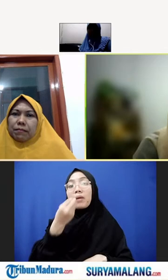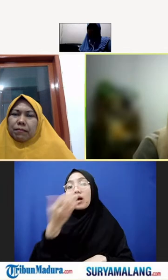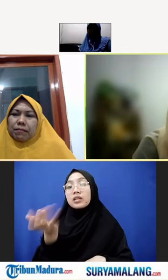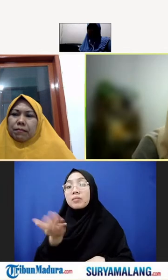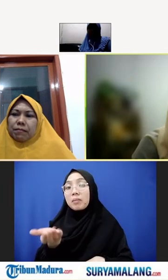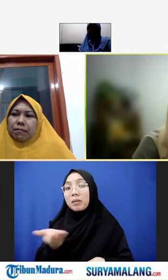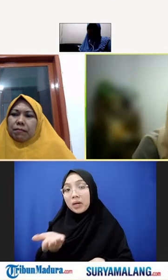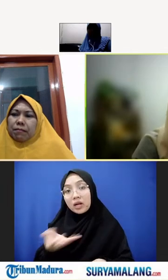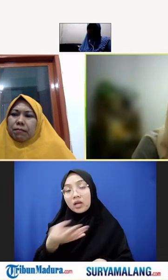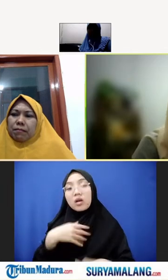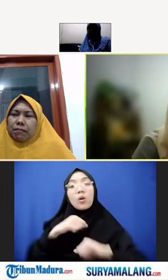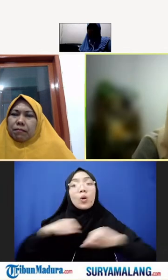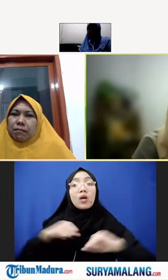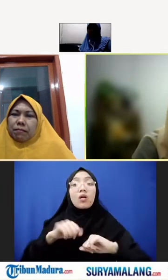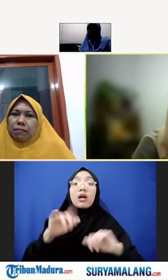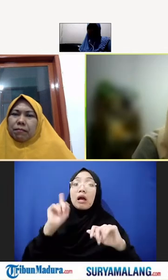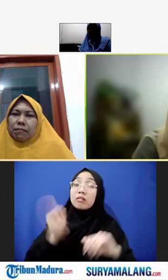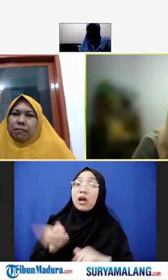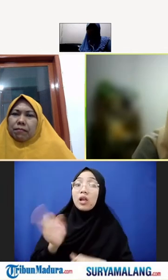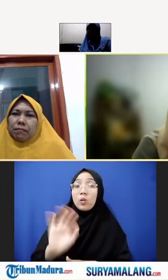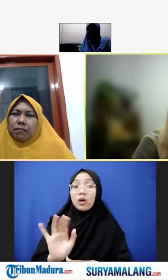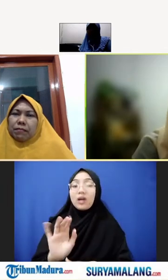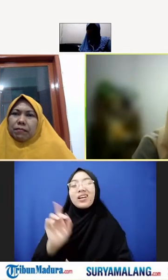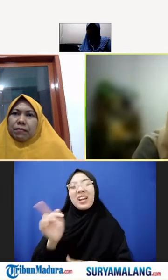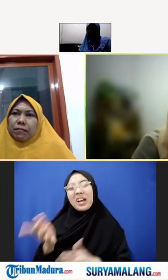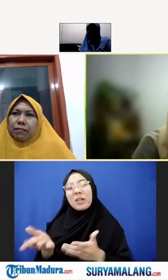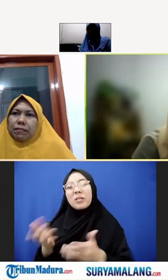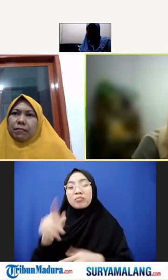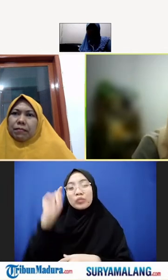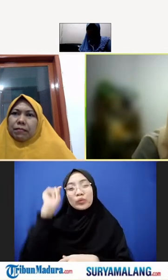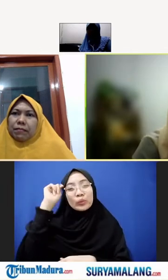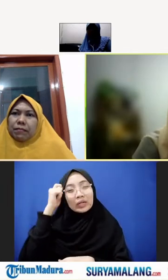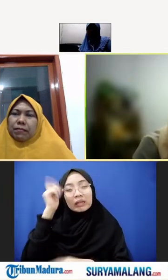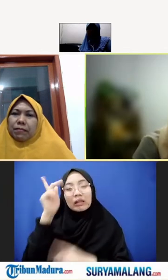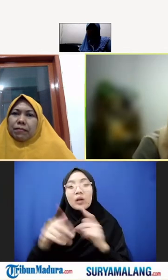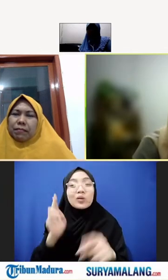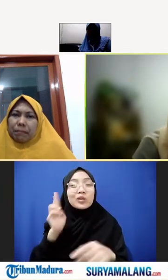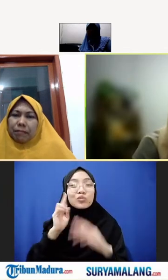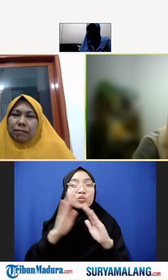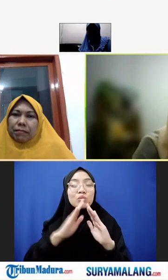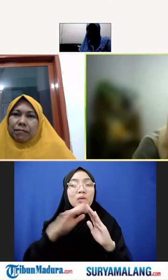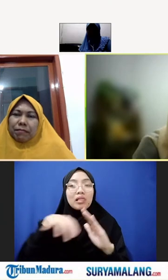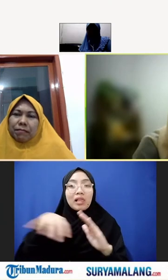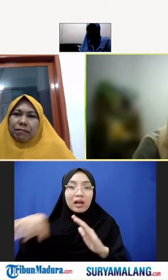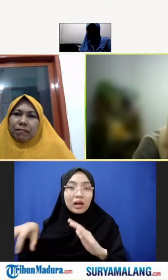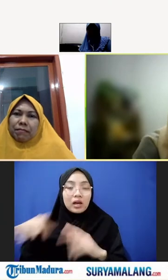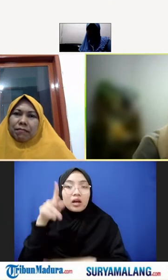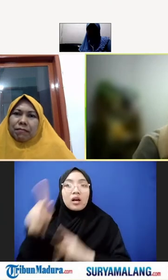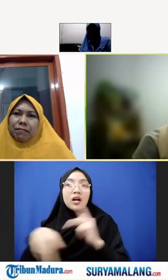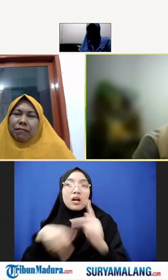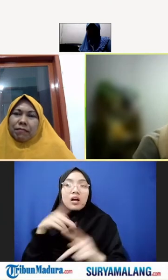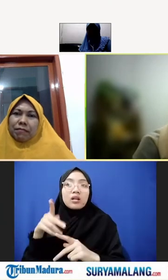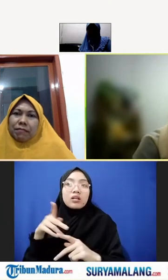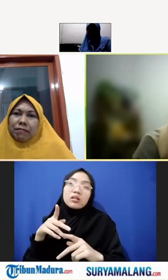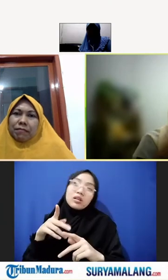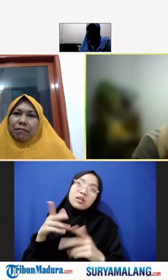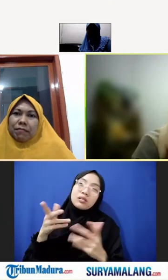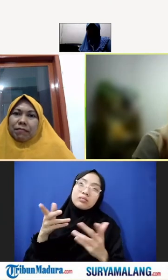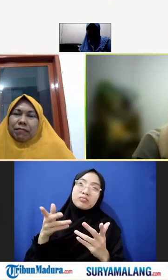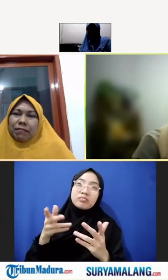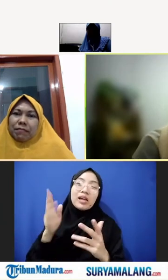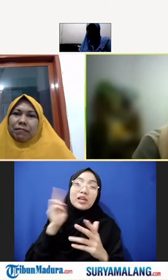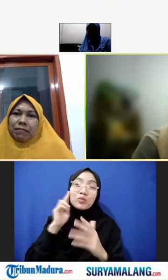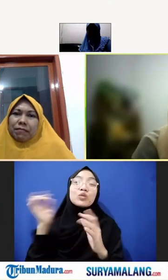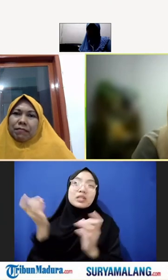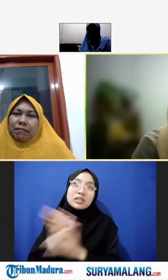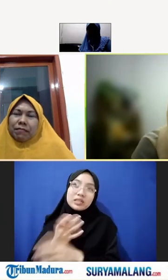kita ada nggak. Ini yang memang agak susah kalau ibu rumah tangga, kalau bukan ibu, ya, ibu bekerja pun tetap ibu